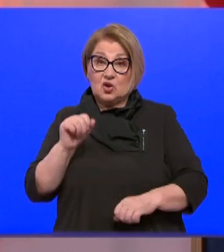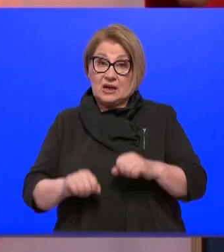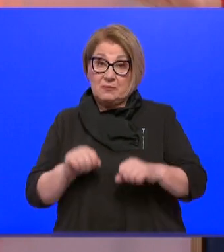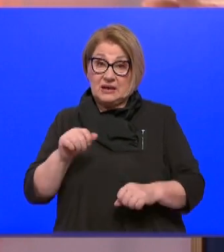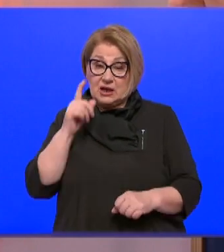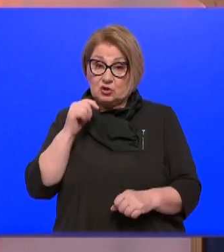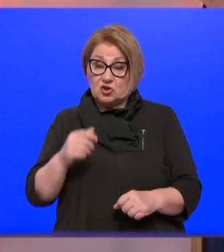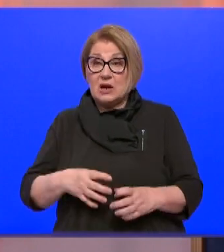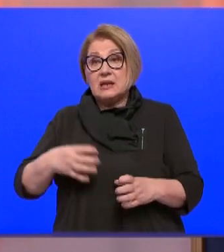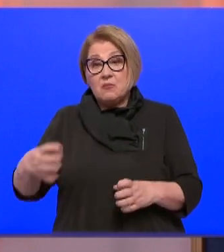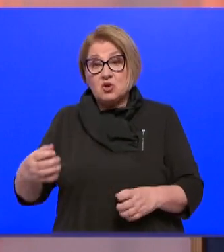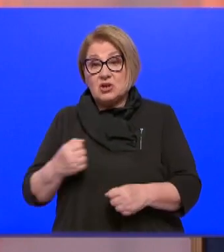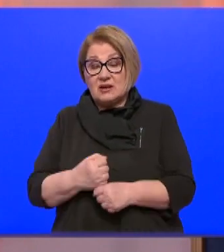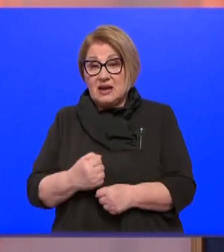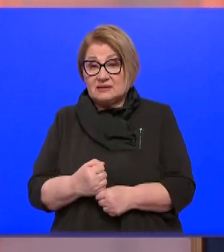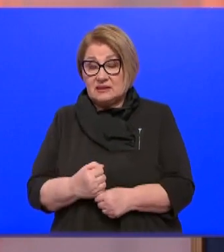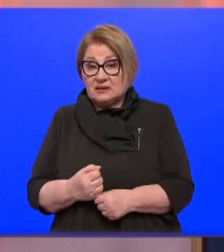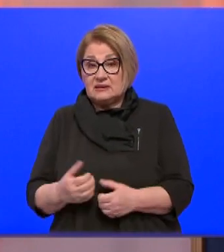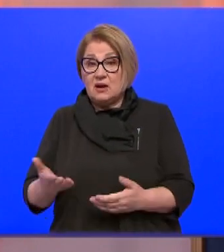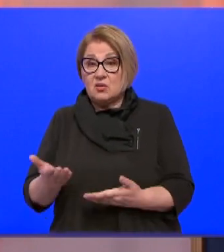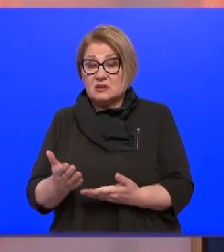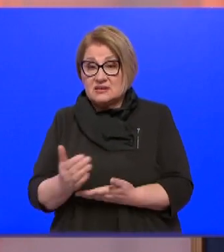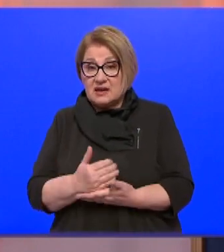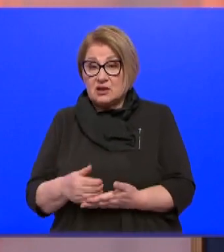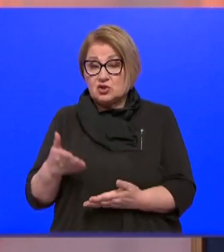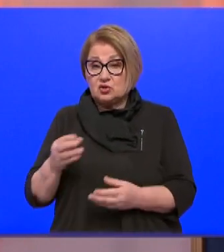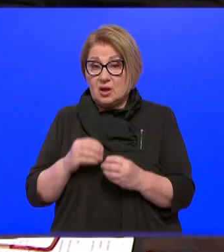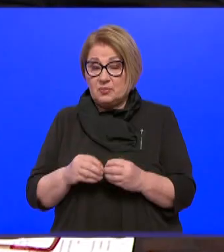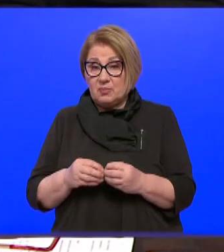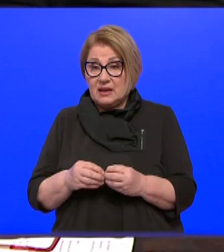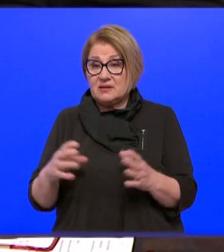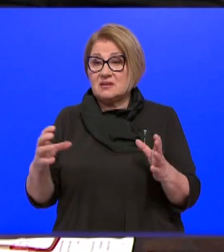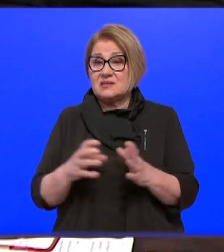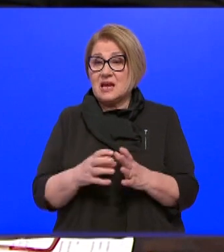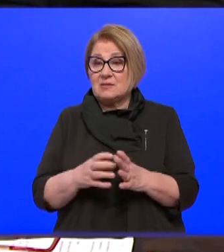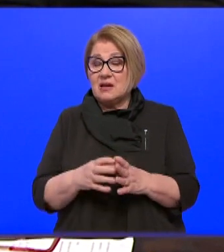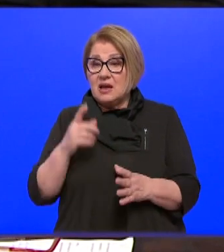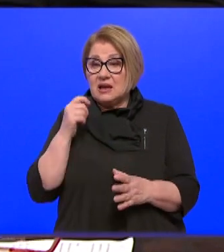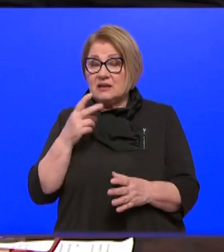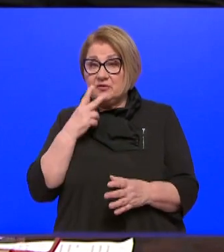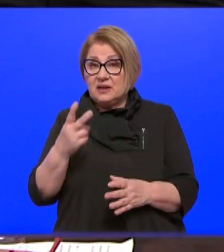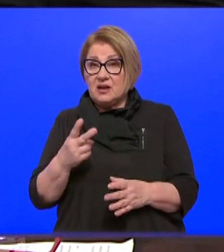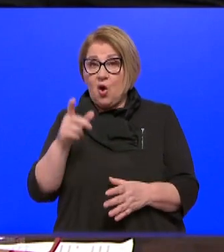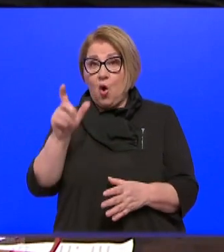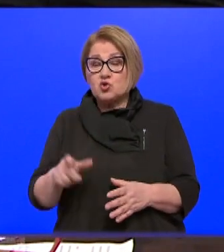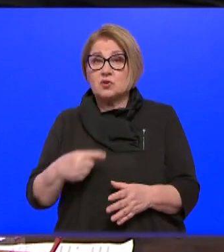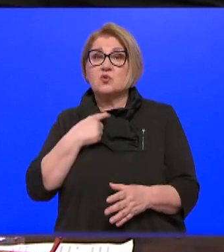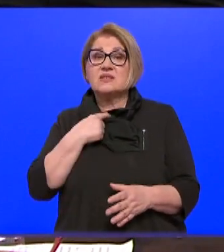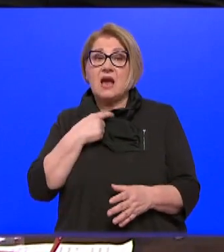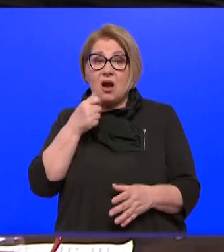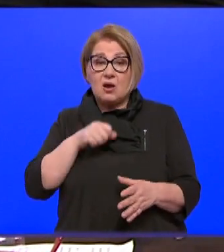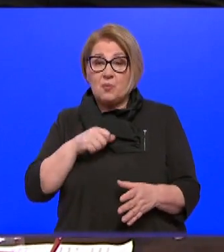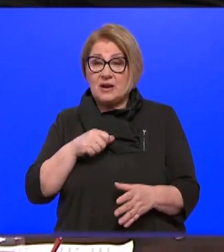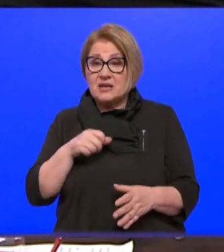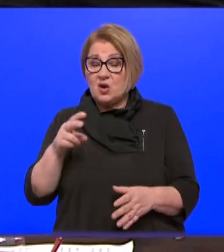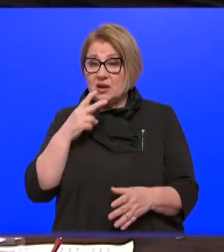rehabilitirali i dalje može... Da doprinosi sa svojim. To je problem stigme, što kad vide ljudi laringektomiranu osobu, oni uopće ne vide